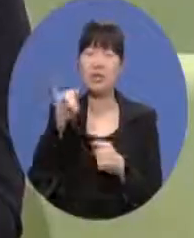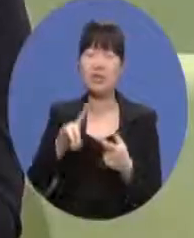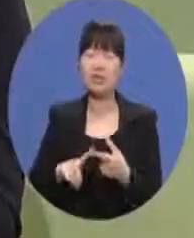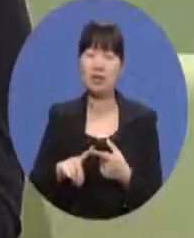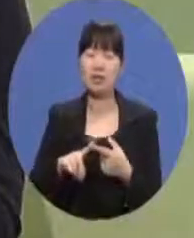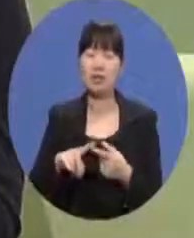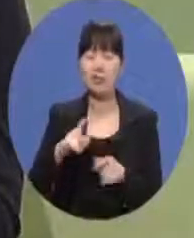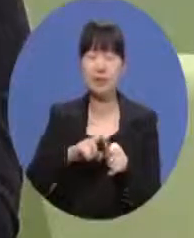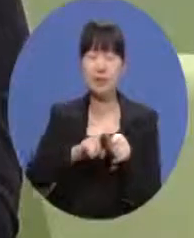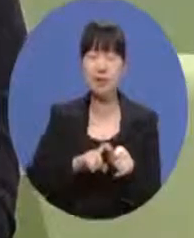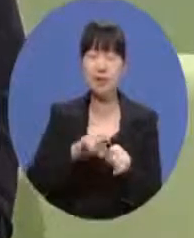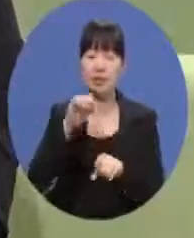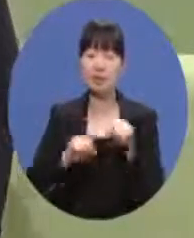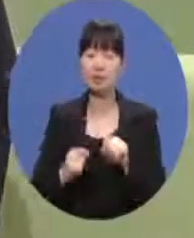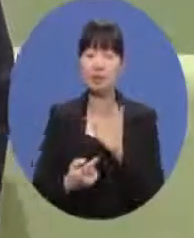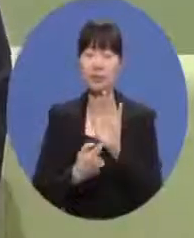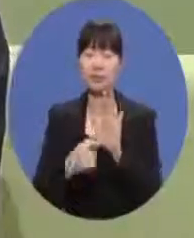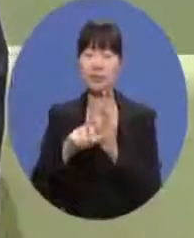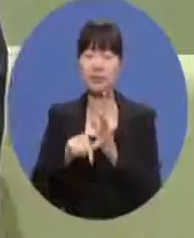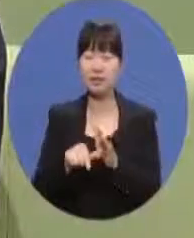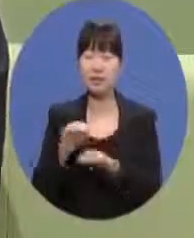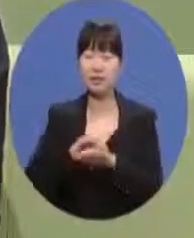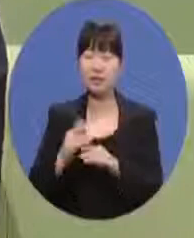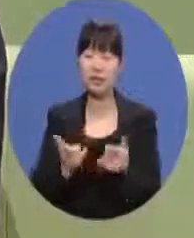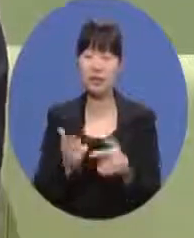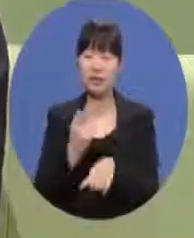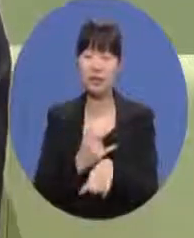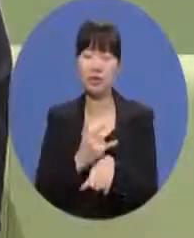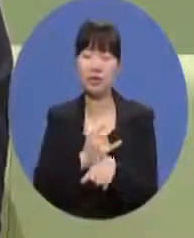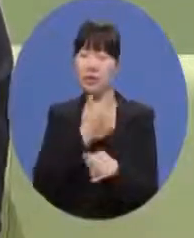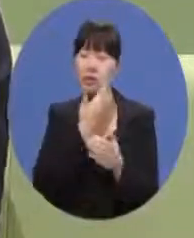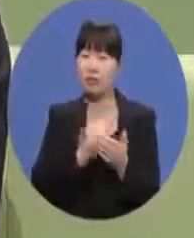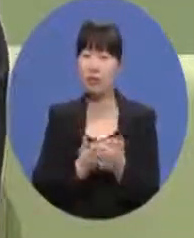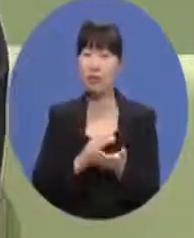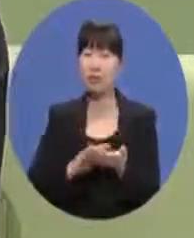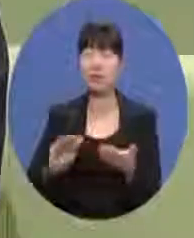떼부리는 행동이 나타날 때 이거를 잘 조절해 주는 것이 참 중요하다. 이렇게 좀 볼 수 있습니다. 그렇군요.